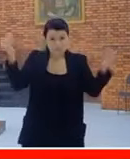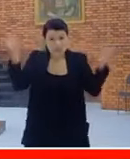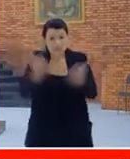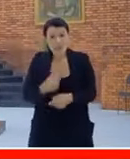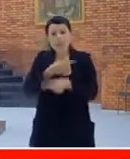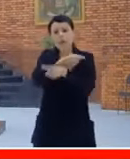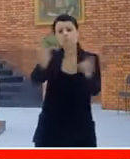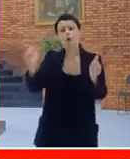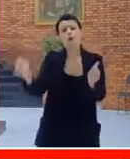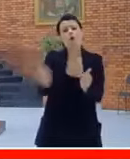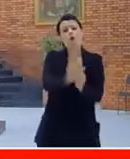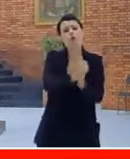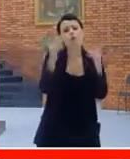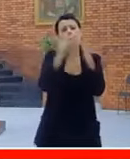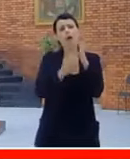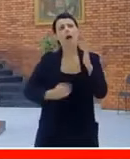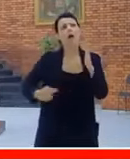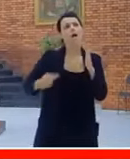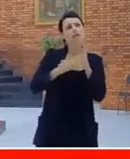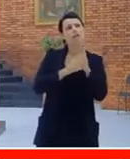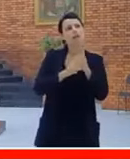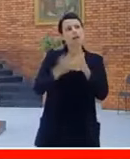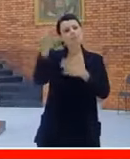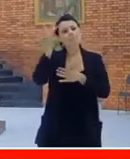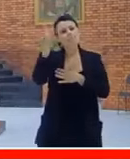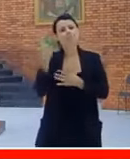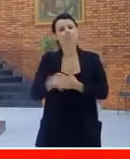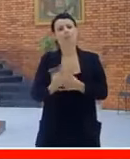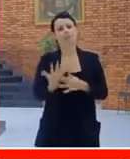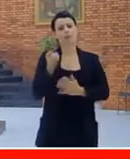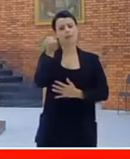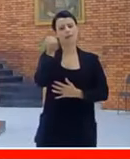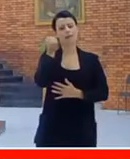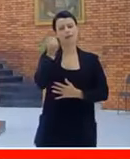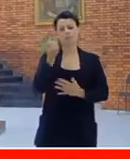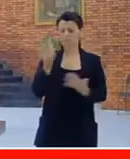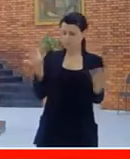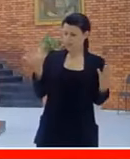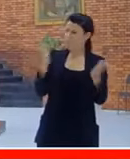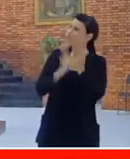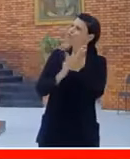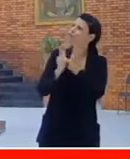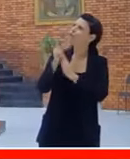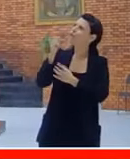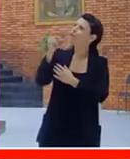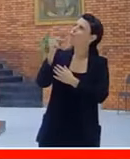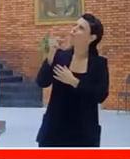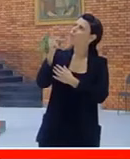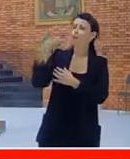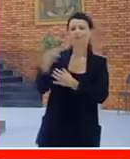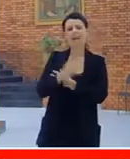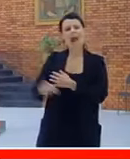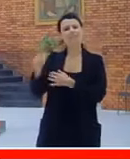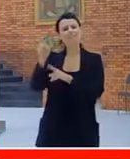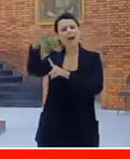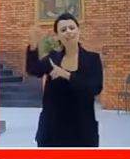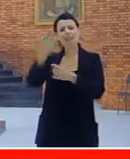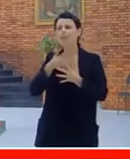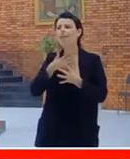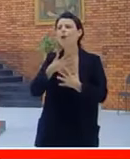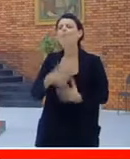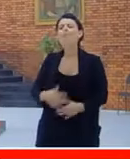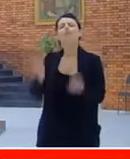a casa con questa domanda: ma che cosa mi piace di Gesù di Nazaret? Che cosa